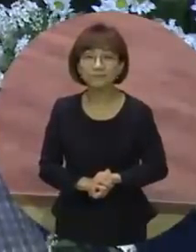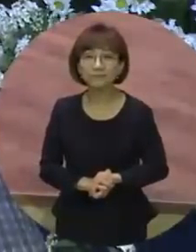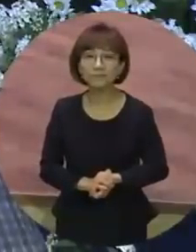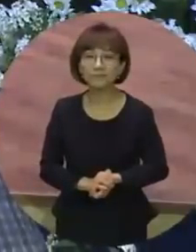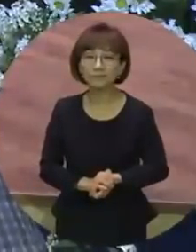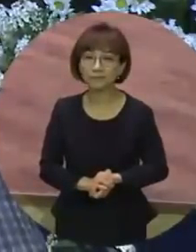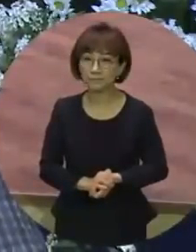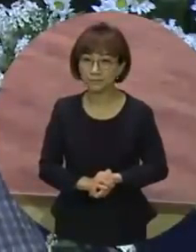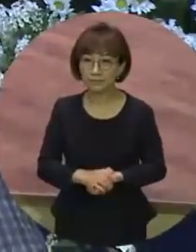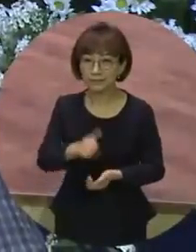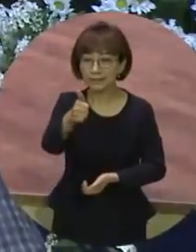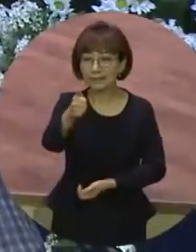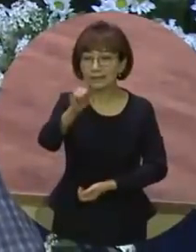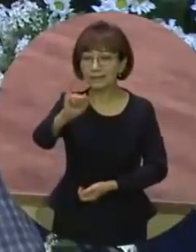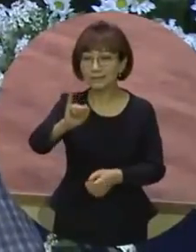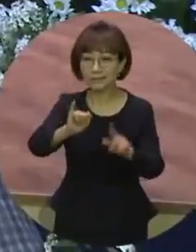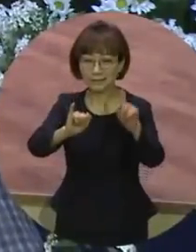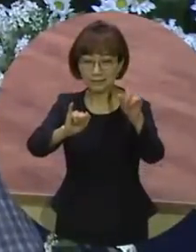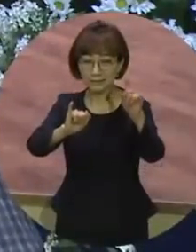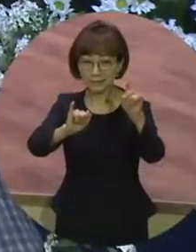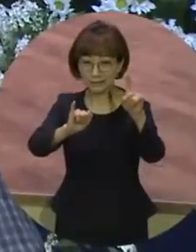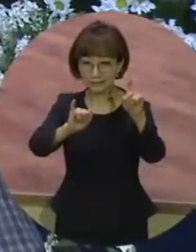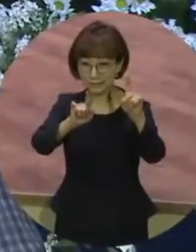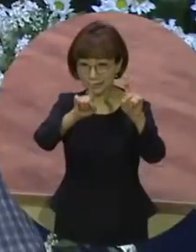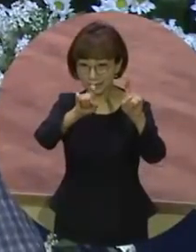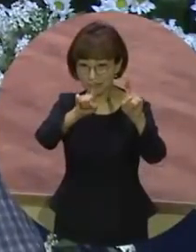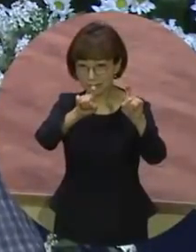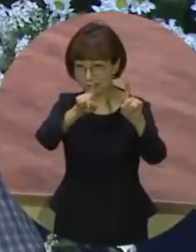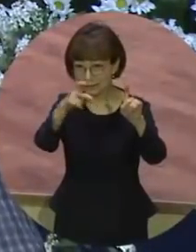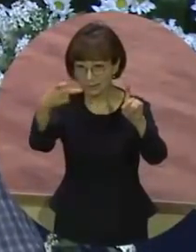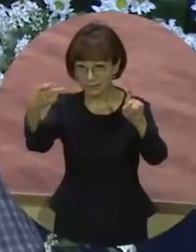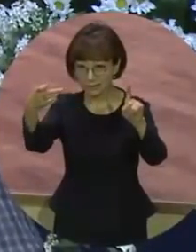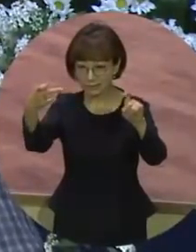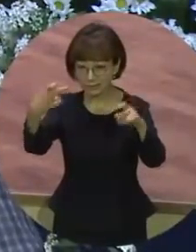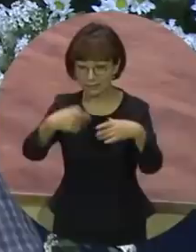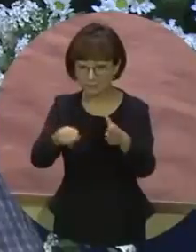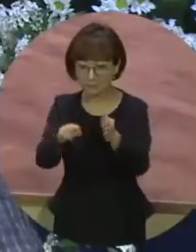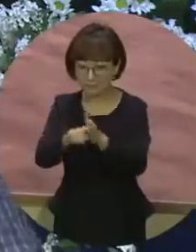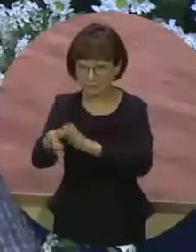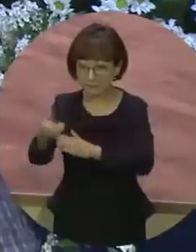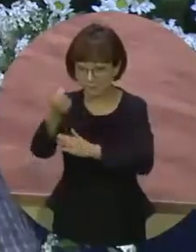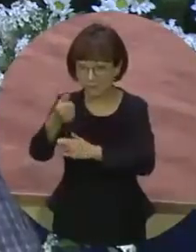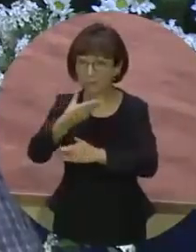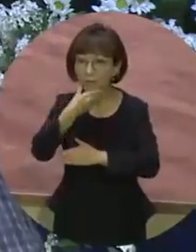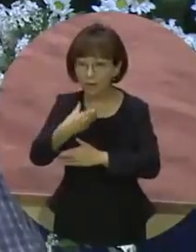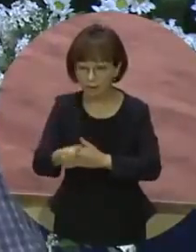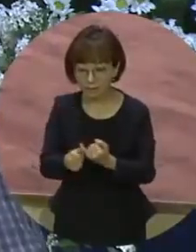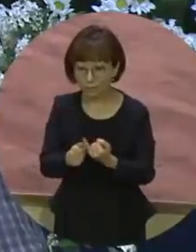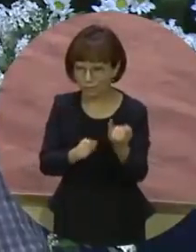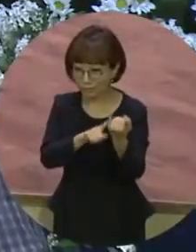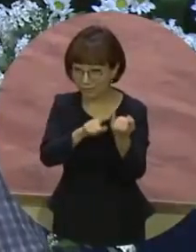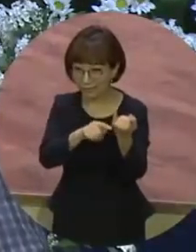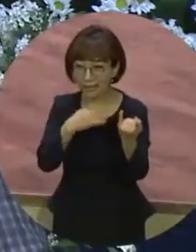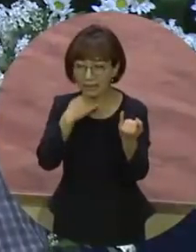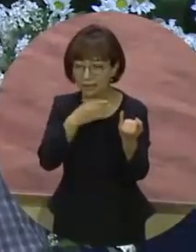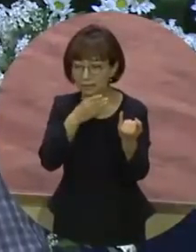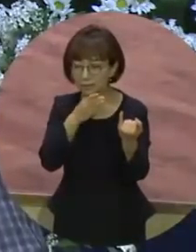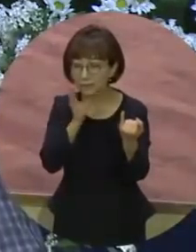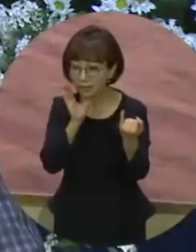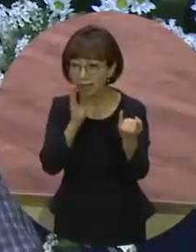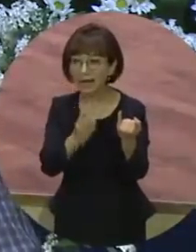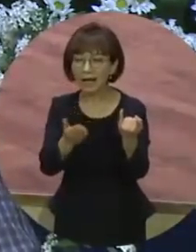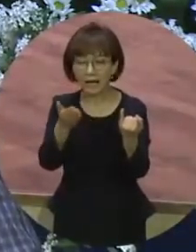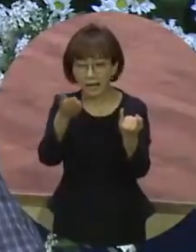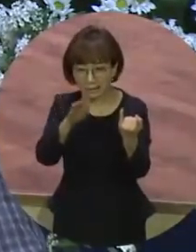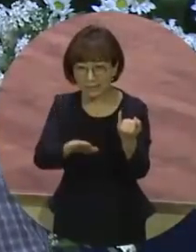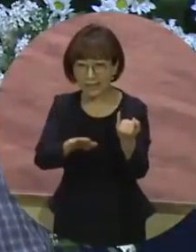존귀했다라는 사실이요. 히브리 11장 11절로 12절에 보면 믿음으로 사라 자신도 나이가 많아 단산하였으나 잉태할